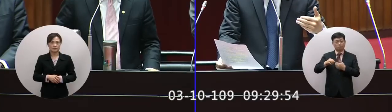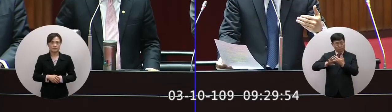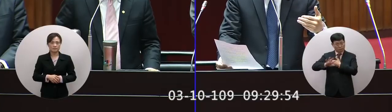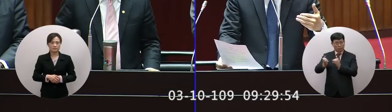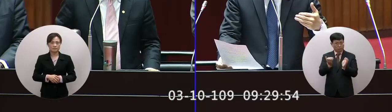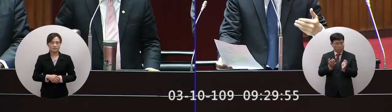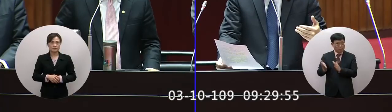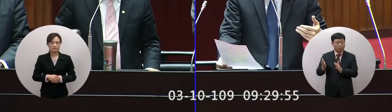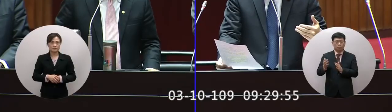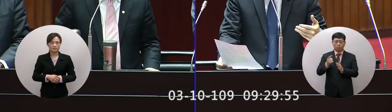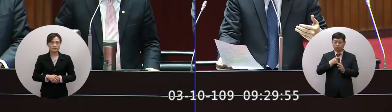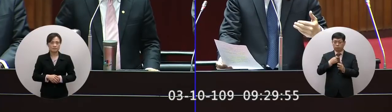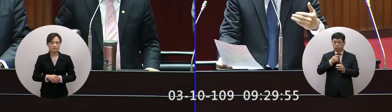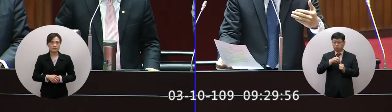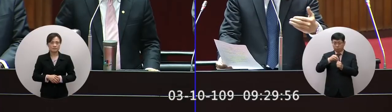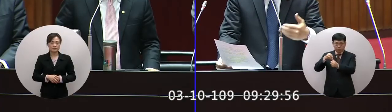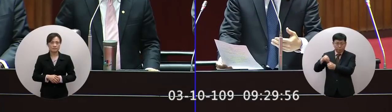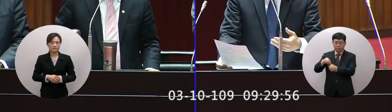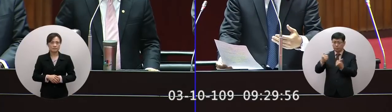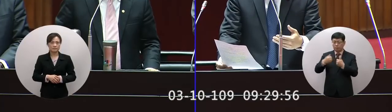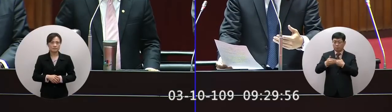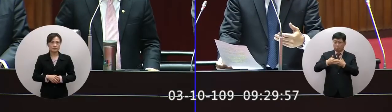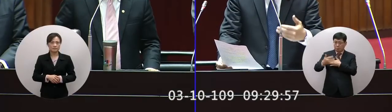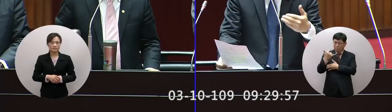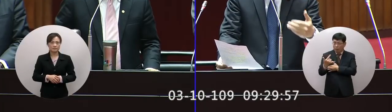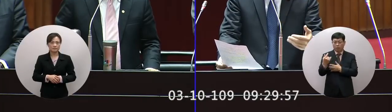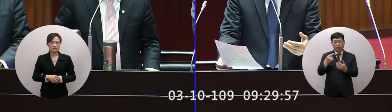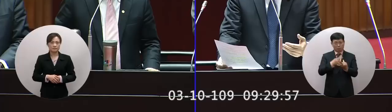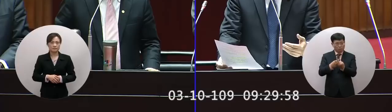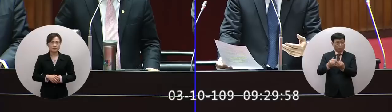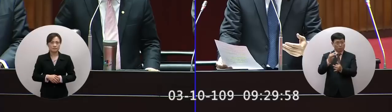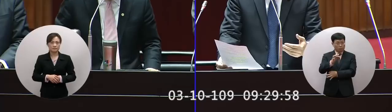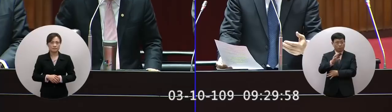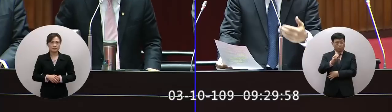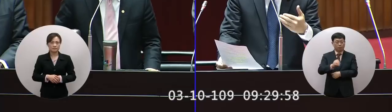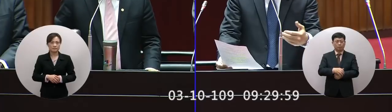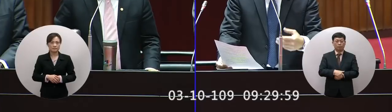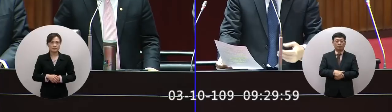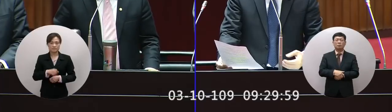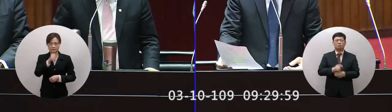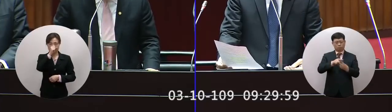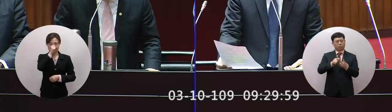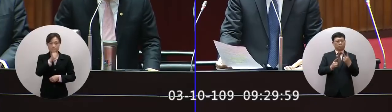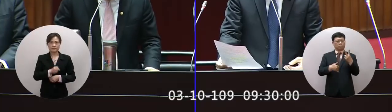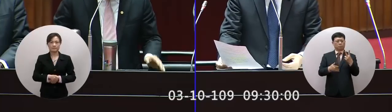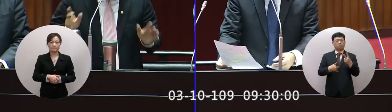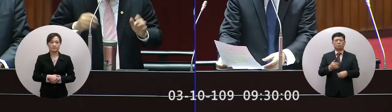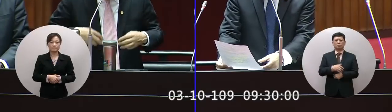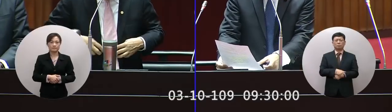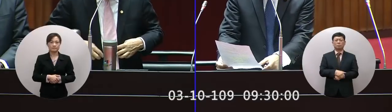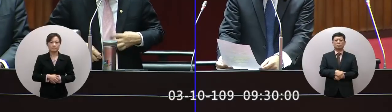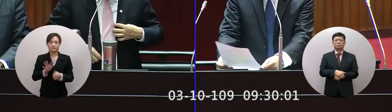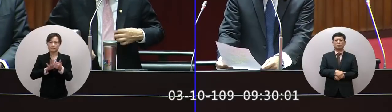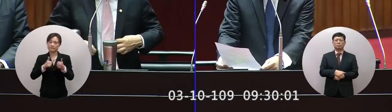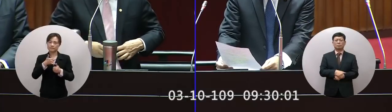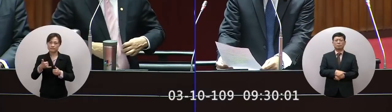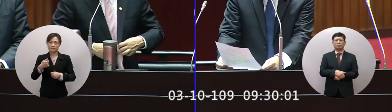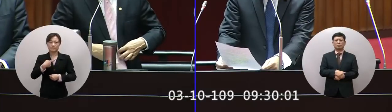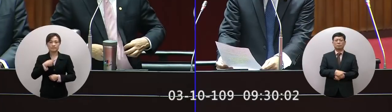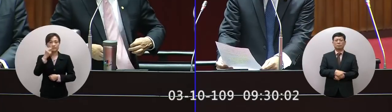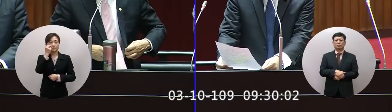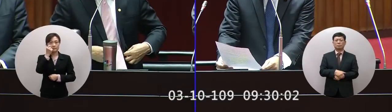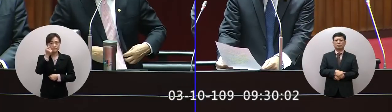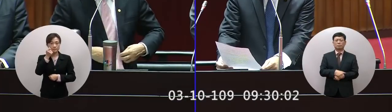关的准备或者安置，包括隔离这些有没有问题？ 好， 我只要你回答这个。 好，那委员，我特